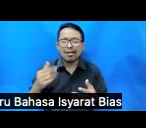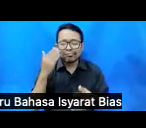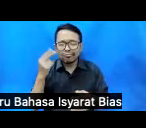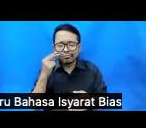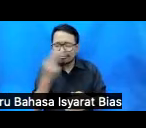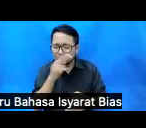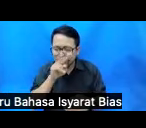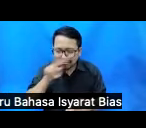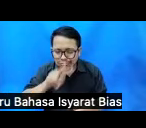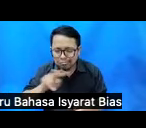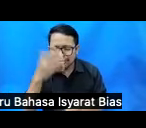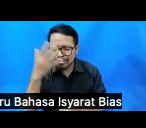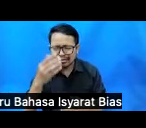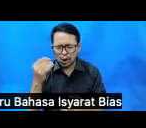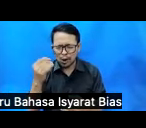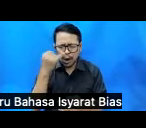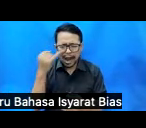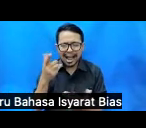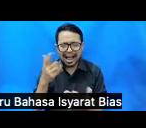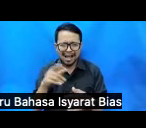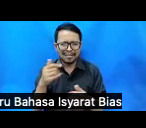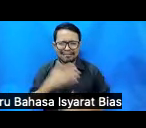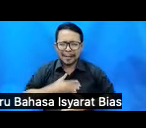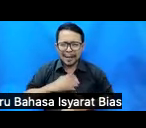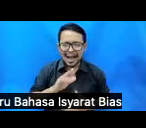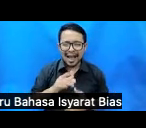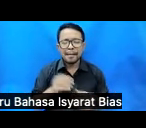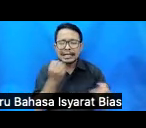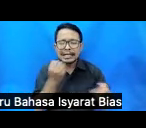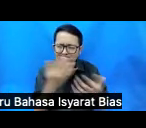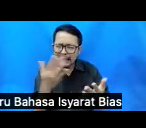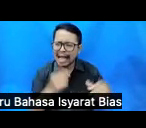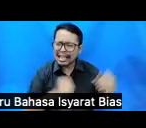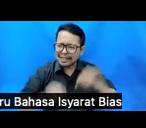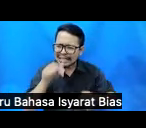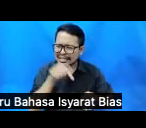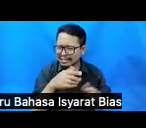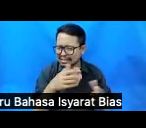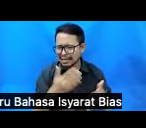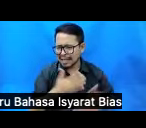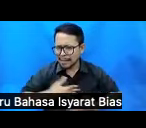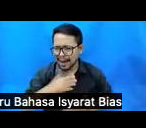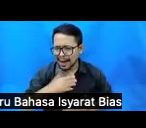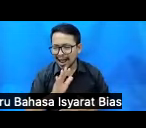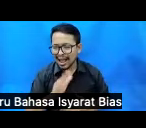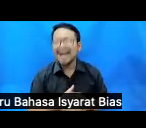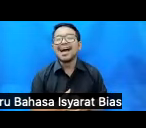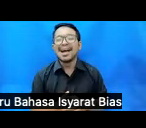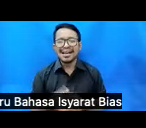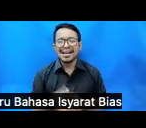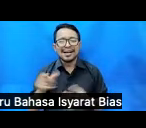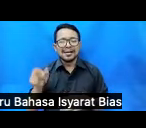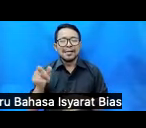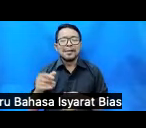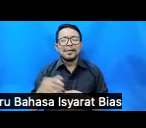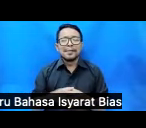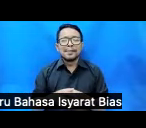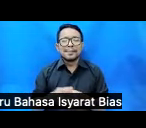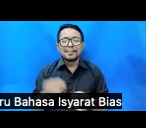ke sini dan juga bagaimana warga bisa beraktivitas di sini. Jadi di hari kedua itu warga dapat membayangkan lebih